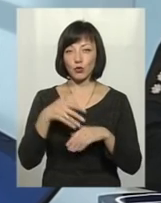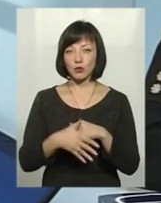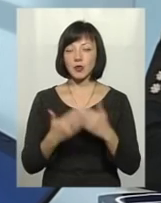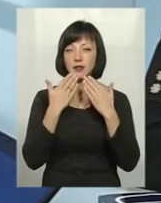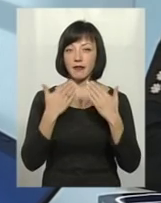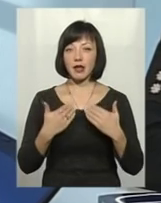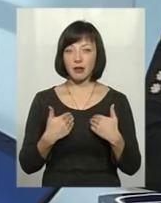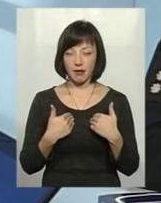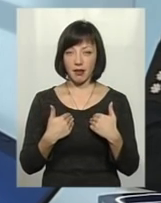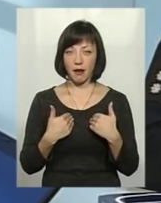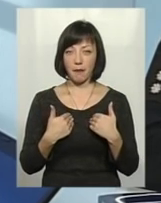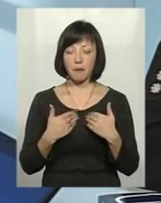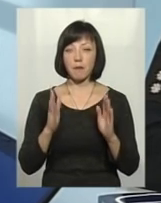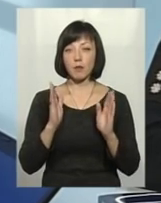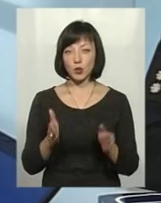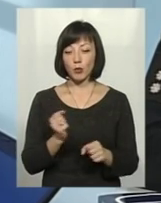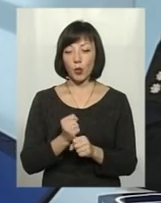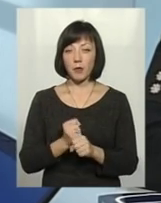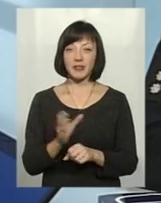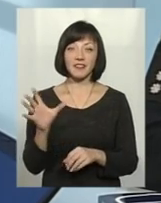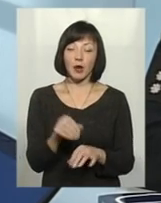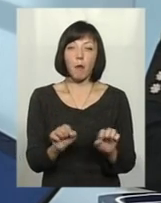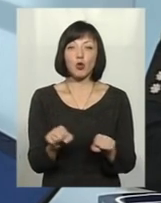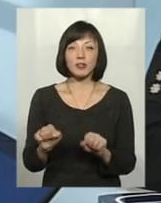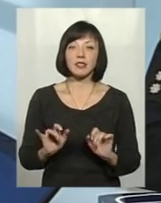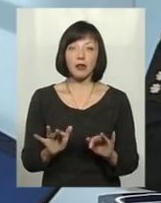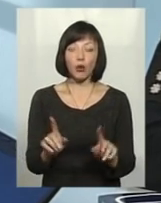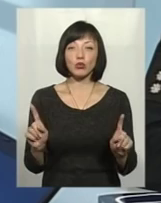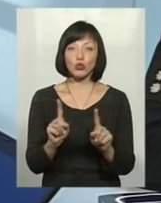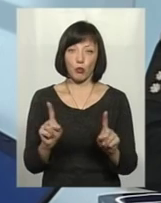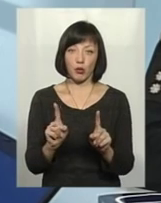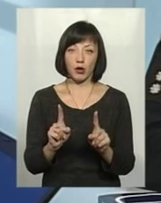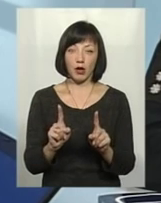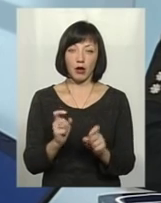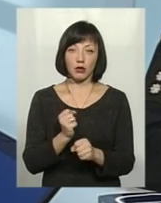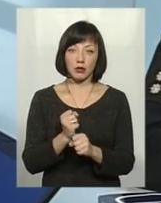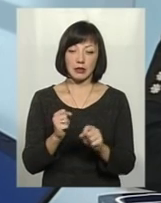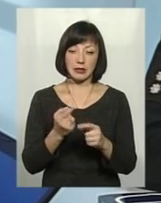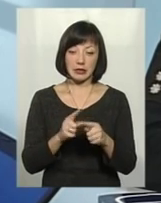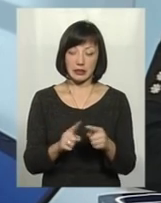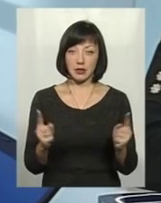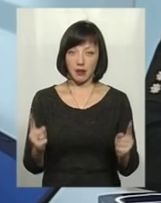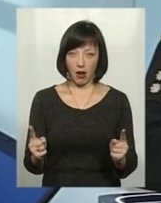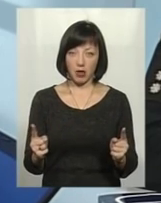звернення. Будемо вживати всіх можливих заходів для того, щоб на даній